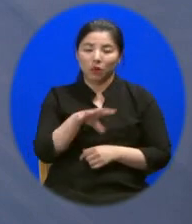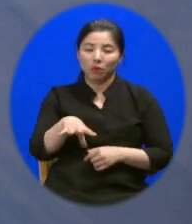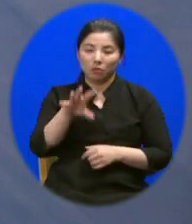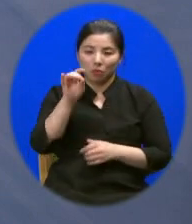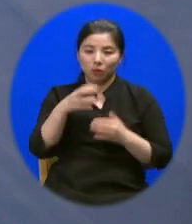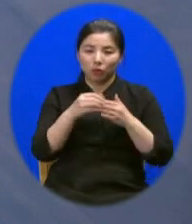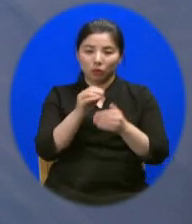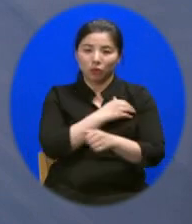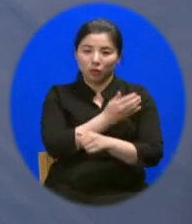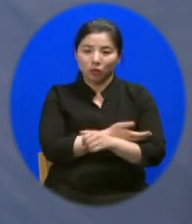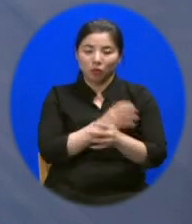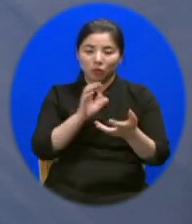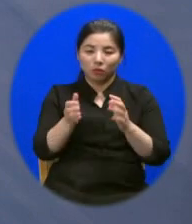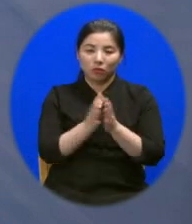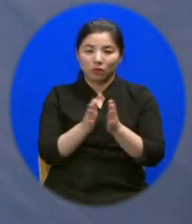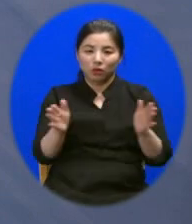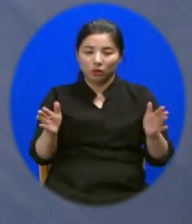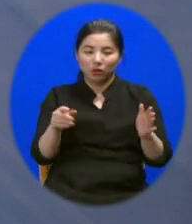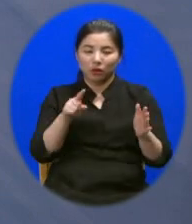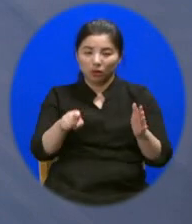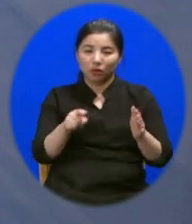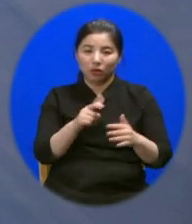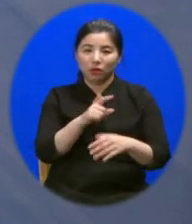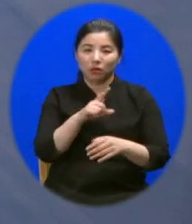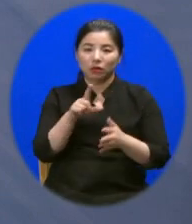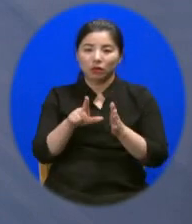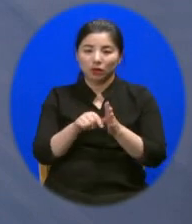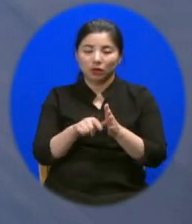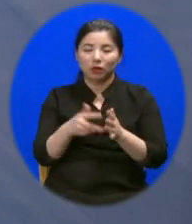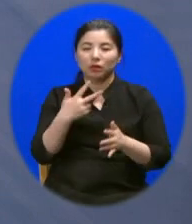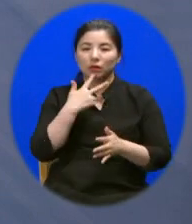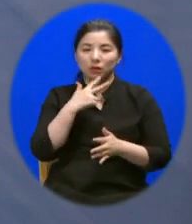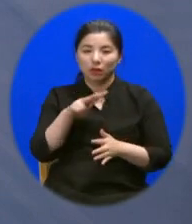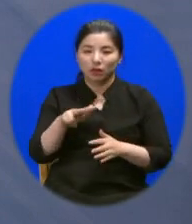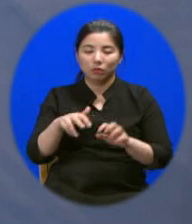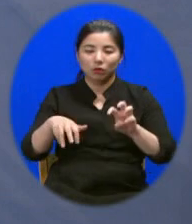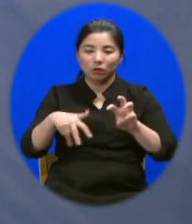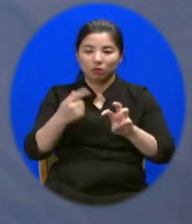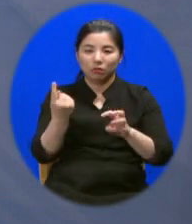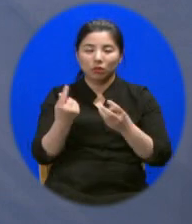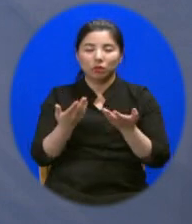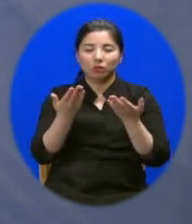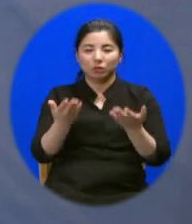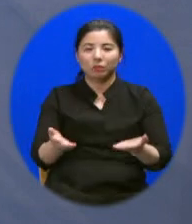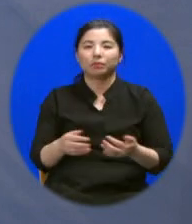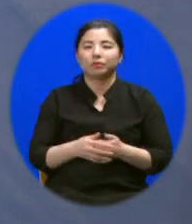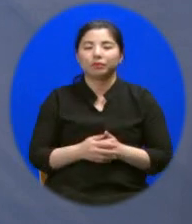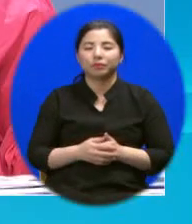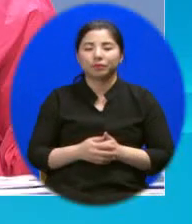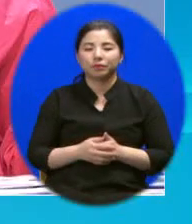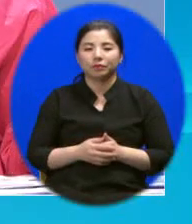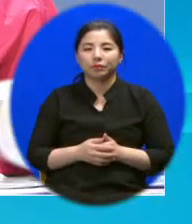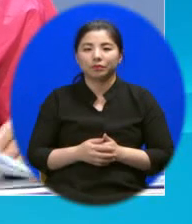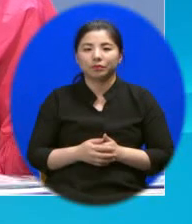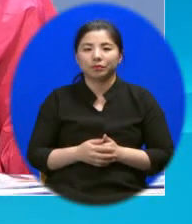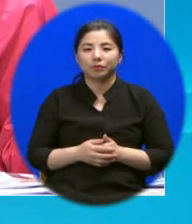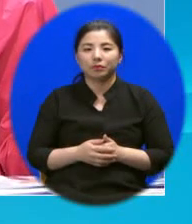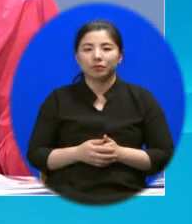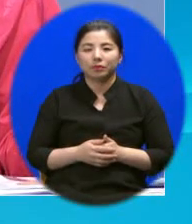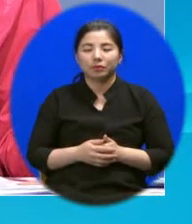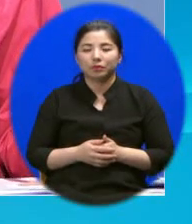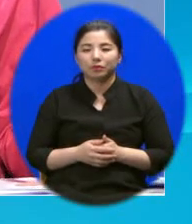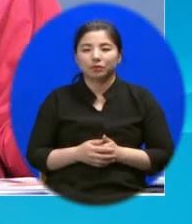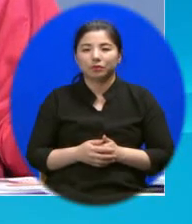주도권 토론 을 시작하시면 되구요 주도권을 갖는 시간은 각각 7분 30초 씩 드리도록 하겠습니다 시작하 시죠